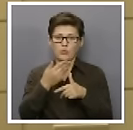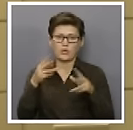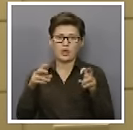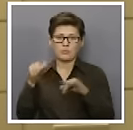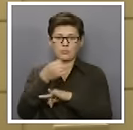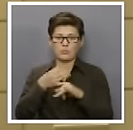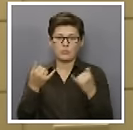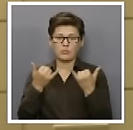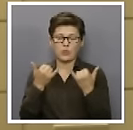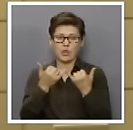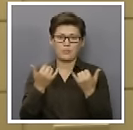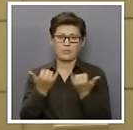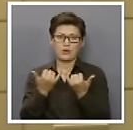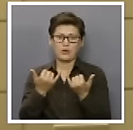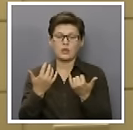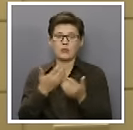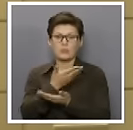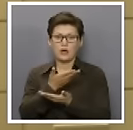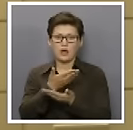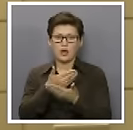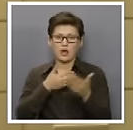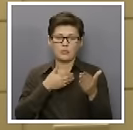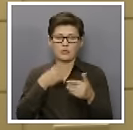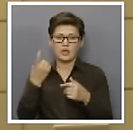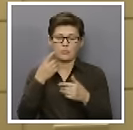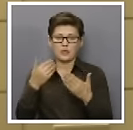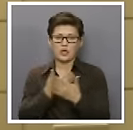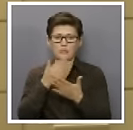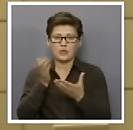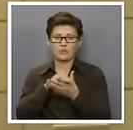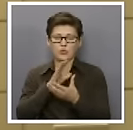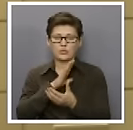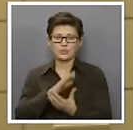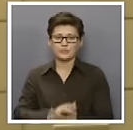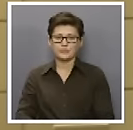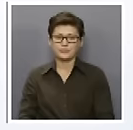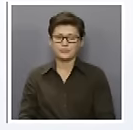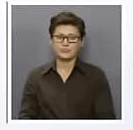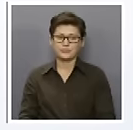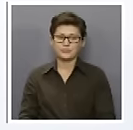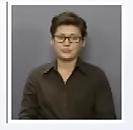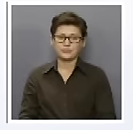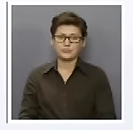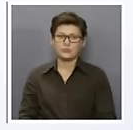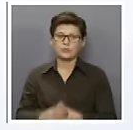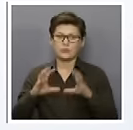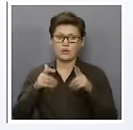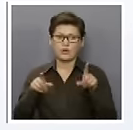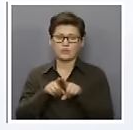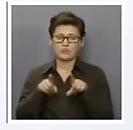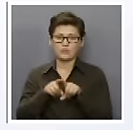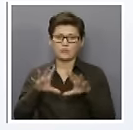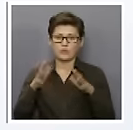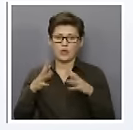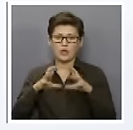студия қонақтарымен талқылайтын боламыз. Алдымен экономика жаңалықтарымен таныс болыңыздар. Дүниені дүрліктірген